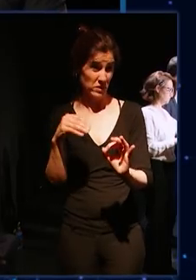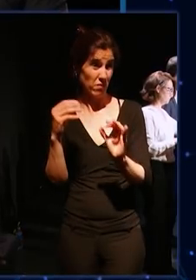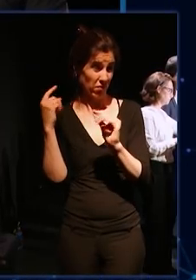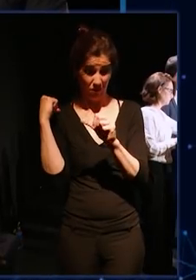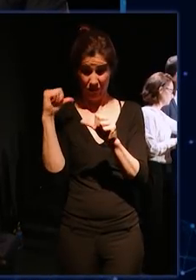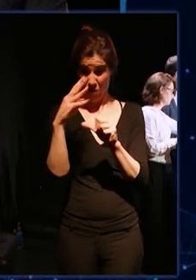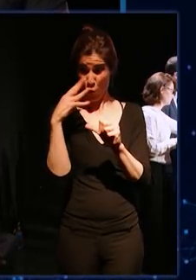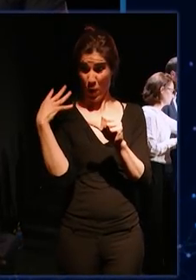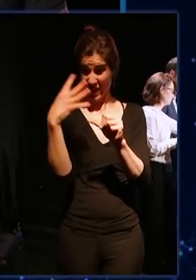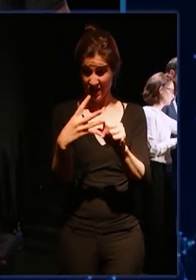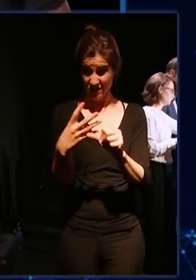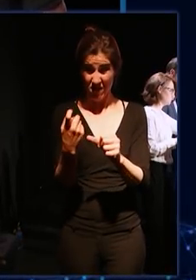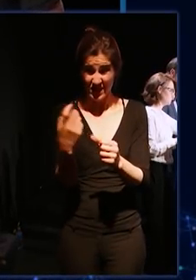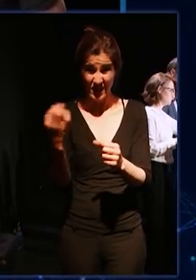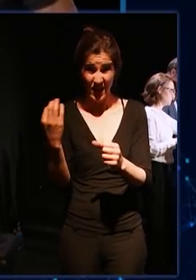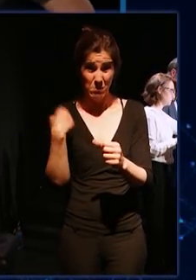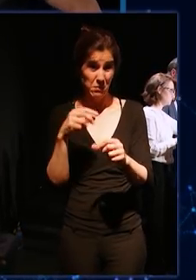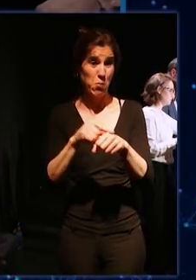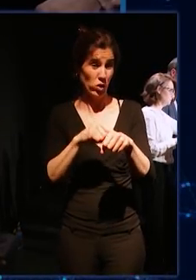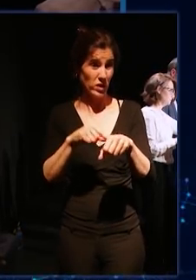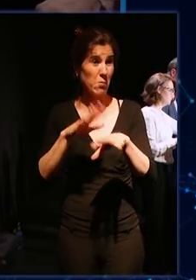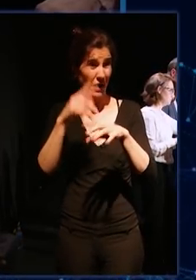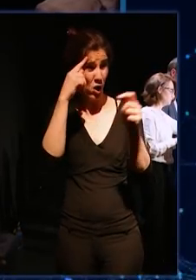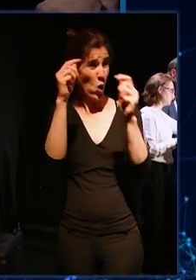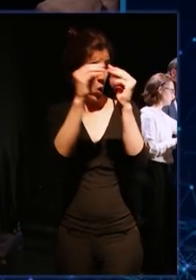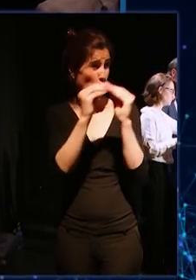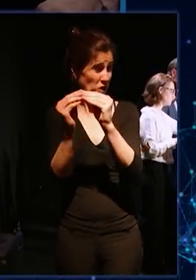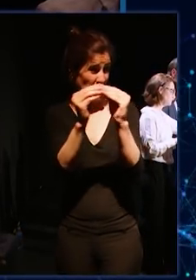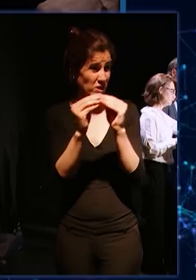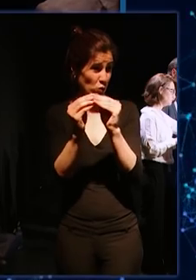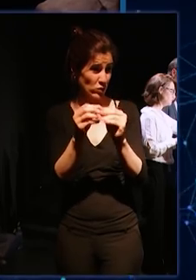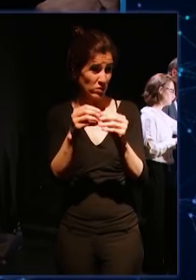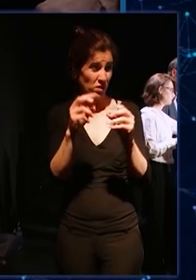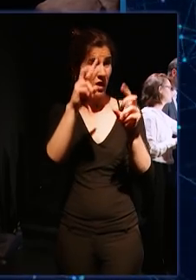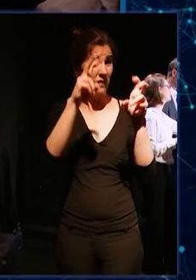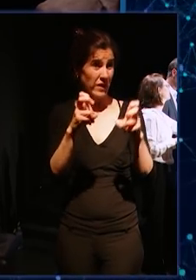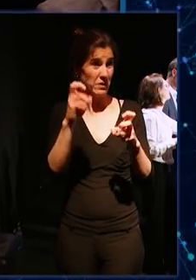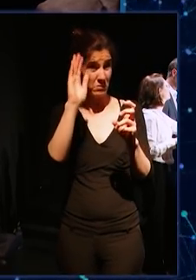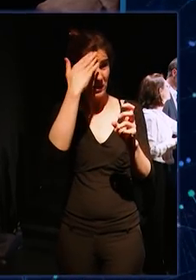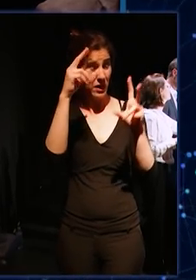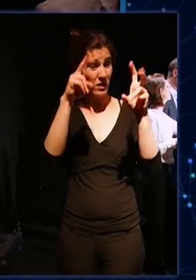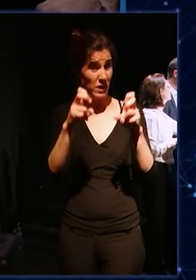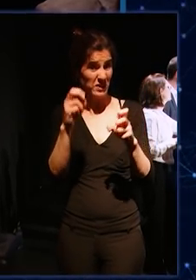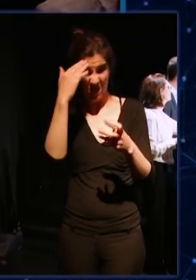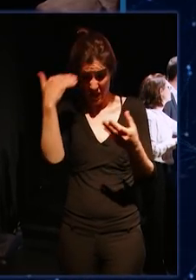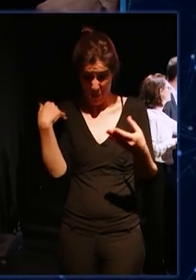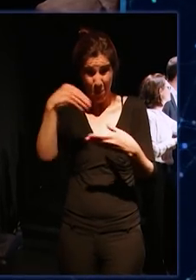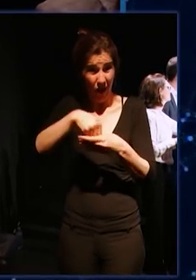establís consensos amb aquells temes que són de poble i que, evidentment, la mobilitat, com bé